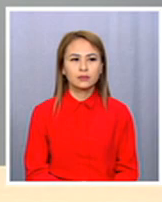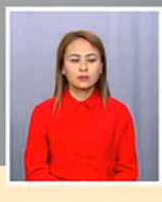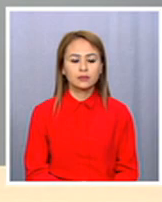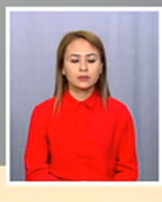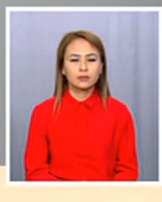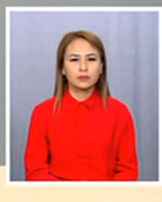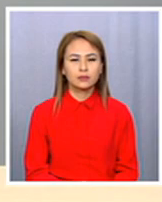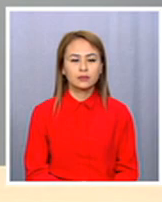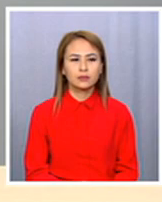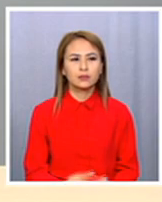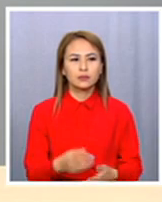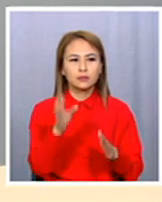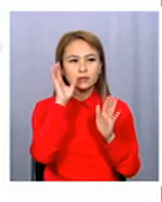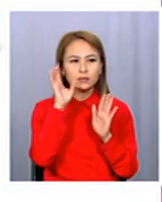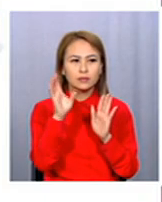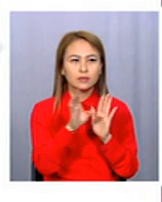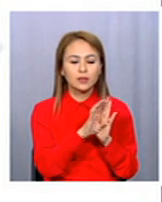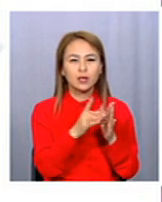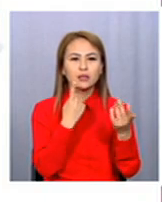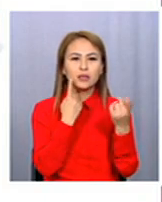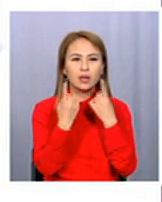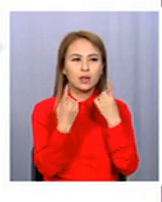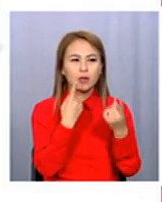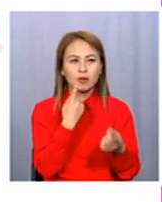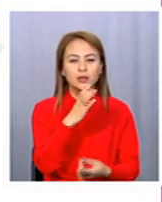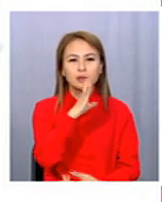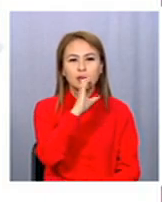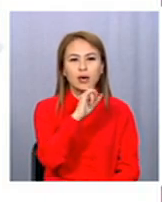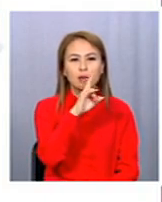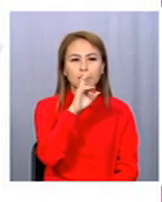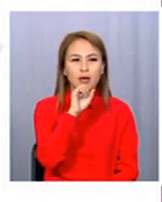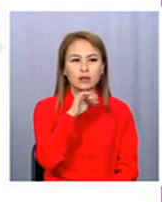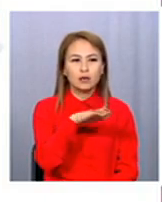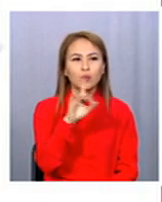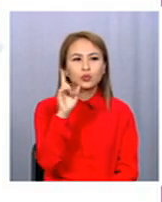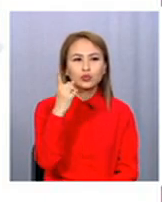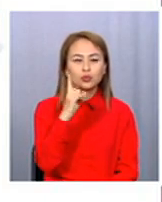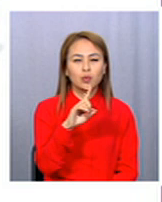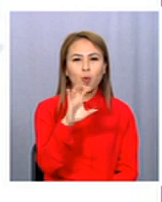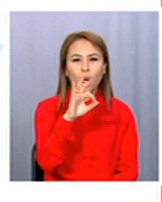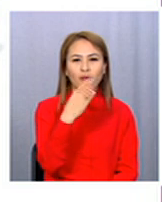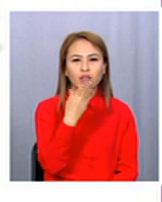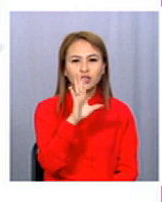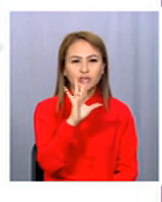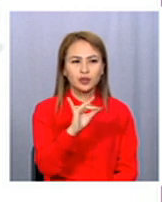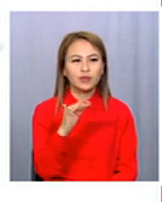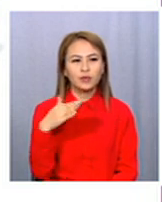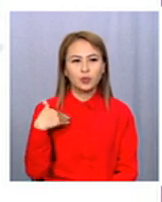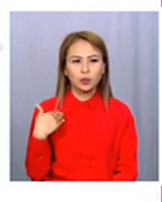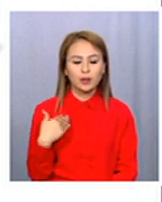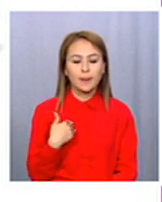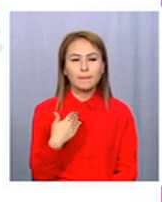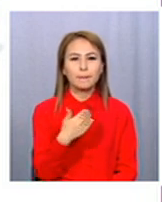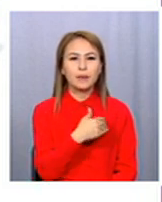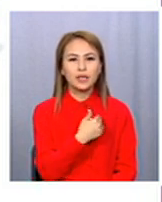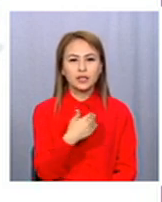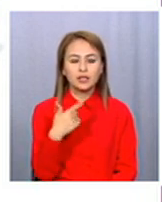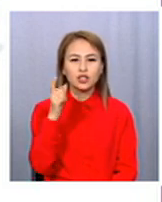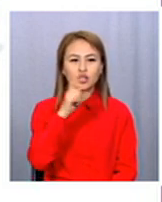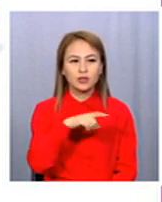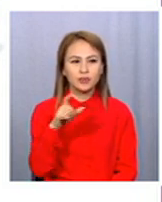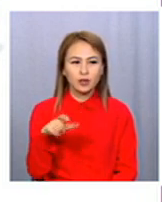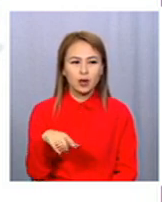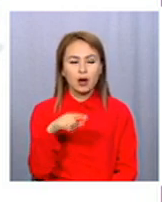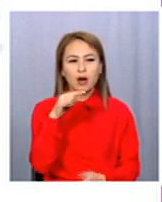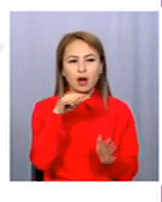Итак, послушайте диалог. Санат, почему овощи и фрукты полезны человеку? В